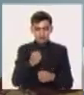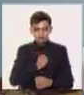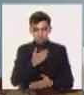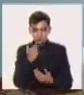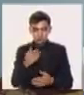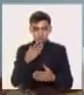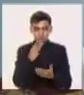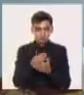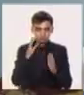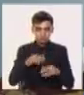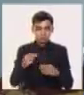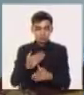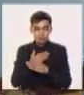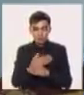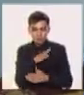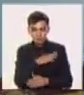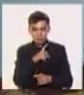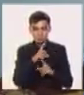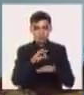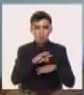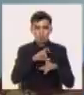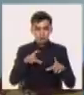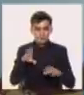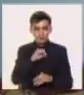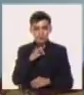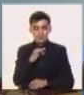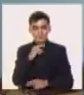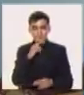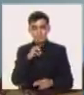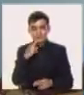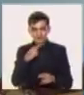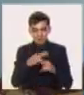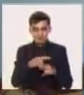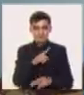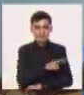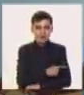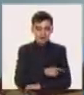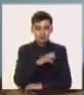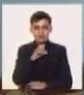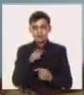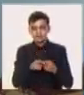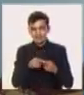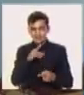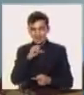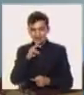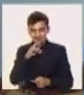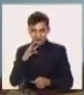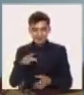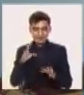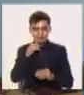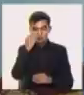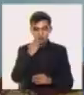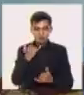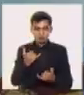жизнью, они начали помогать нашим пациентам, медсестрам, врачам, санитарам. Я думаю, сейчас в данный момент